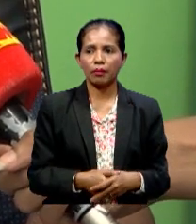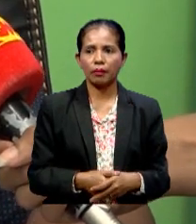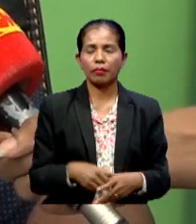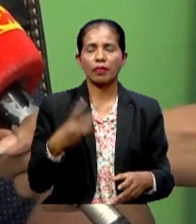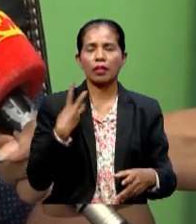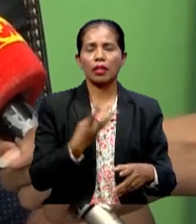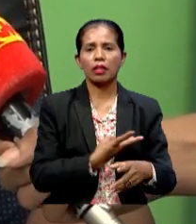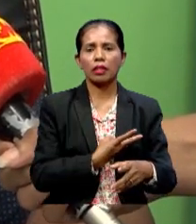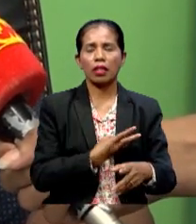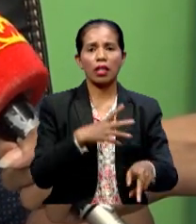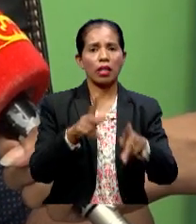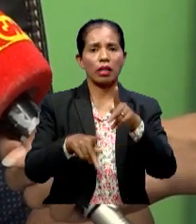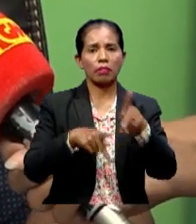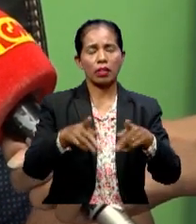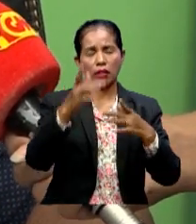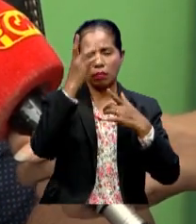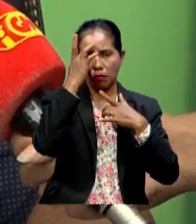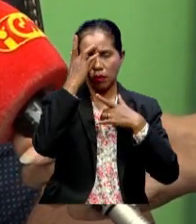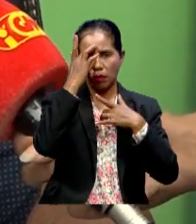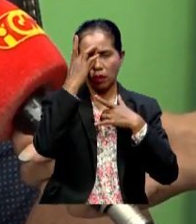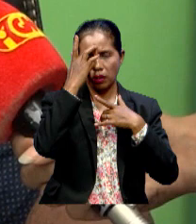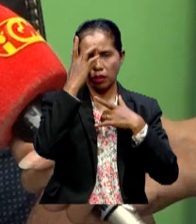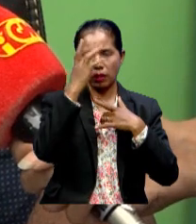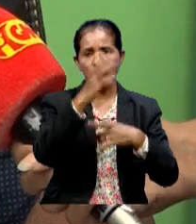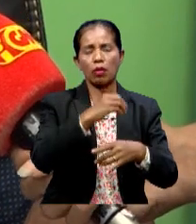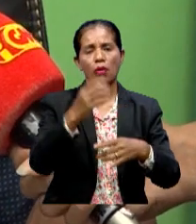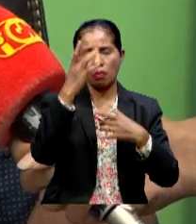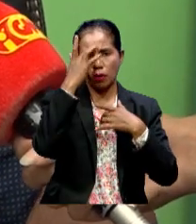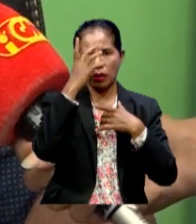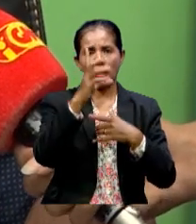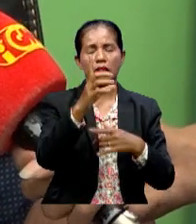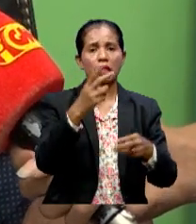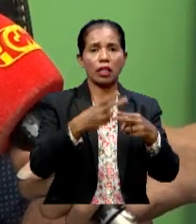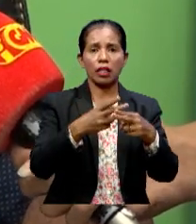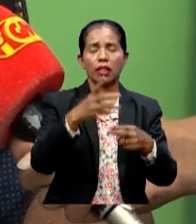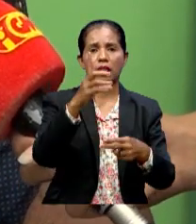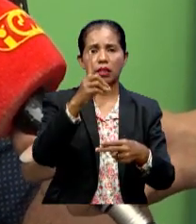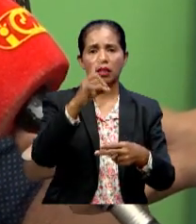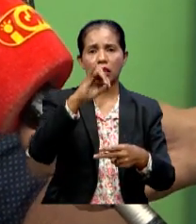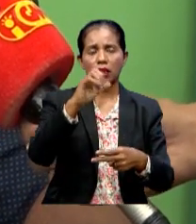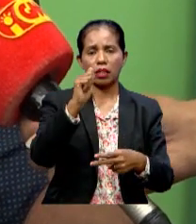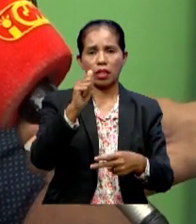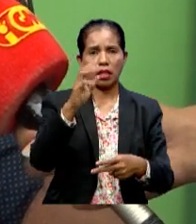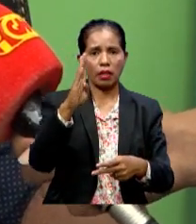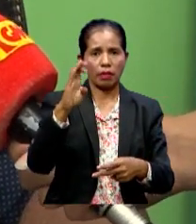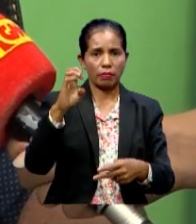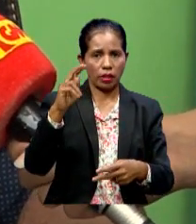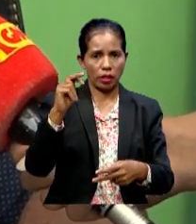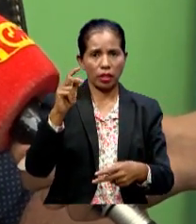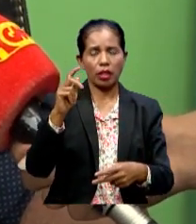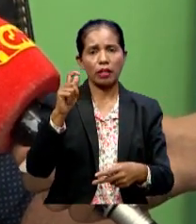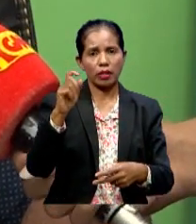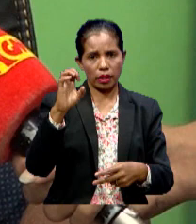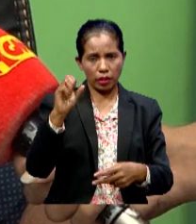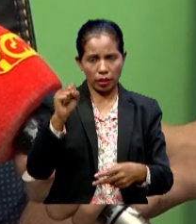ne moras ne be maka sofre diabetes ne ya nene ya 2023